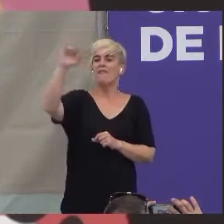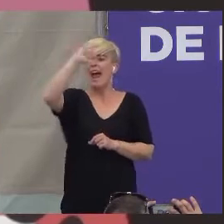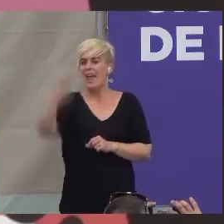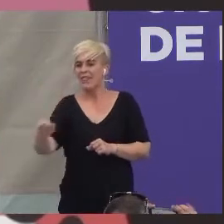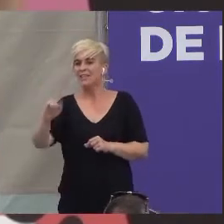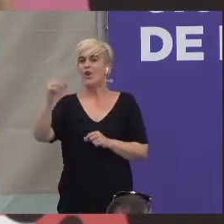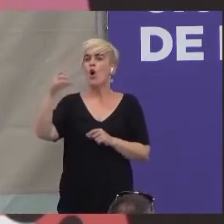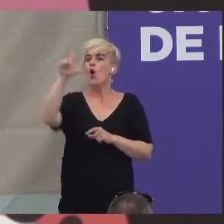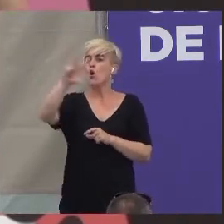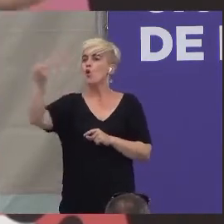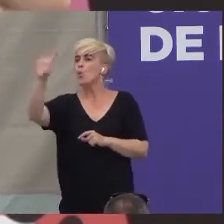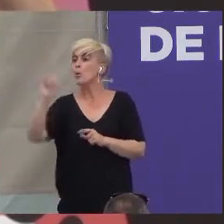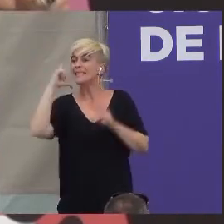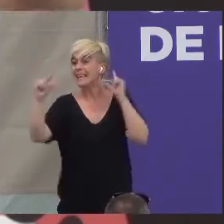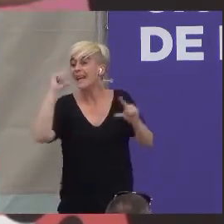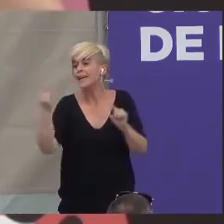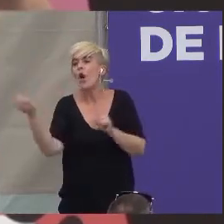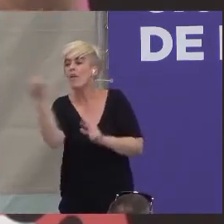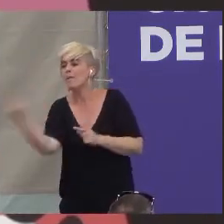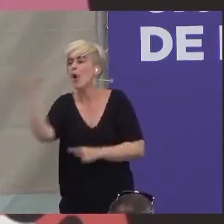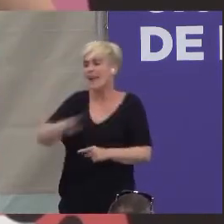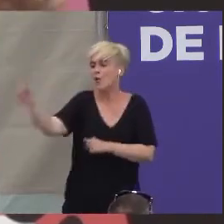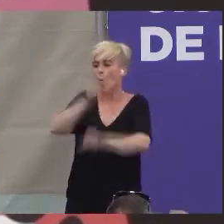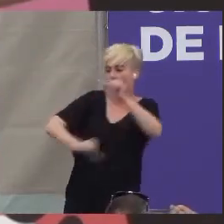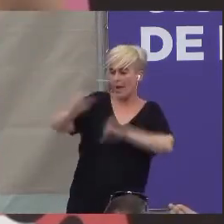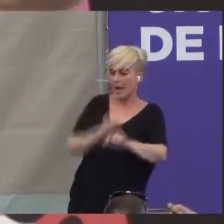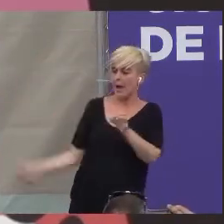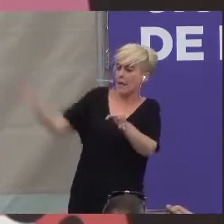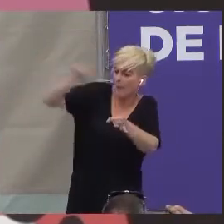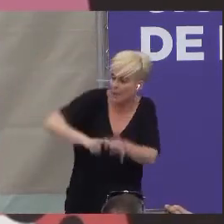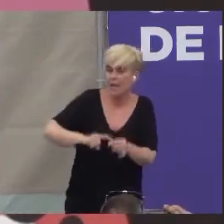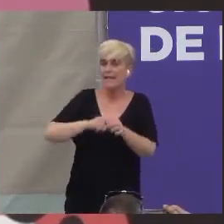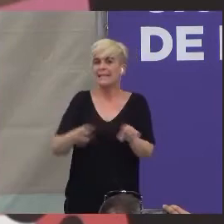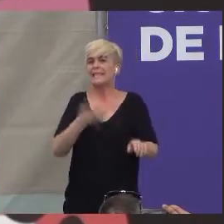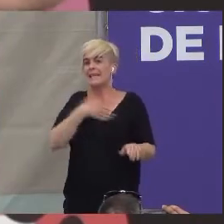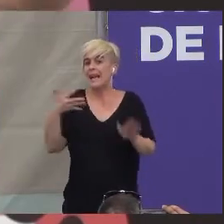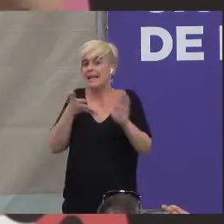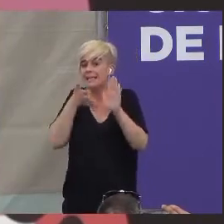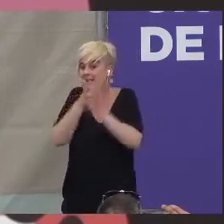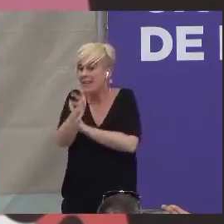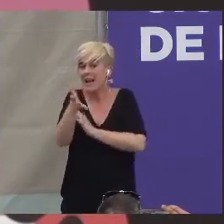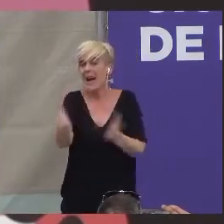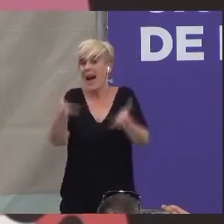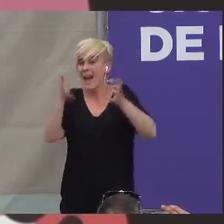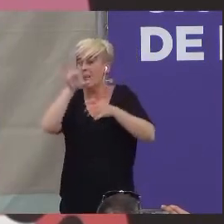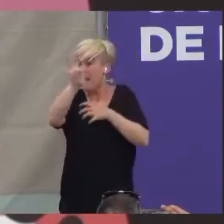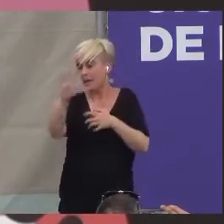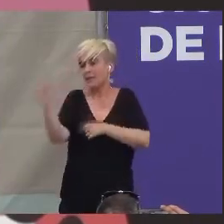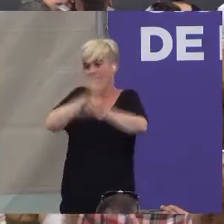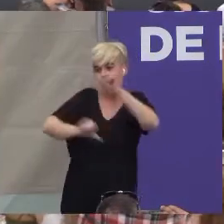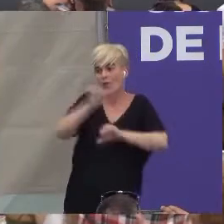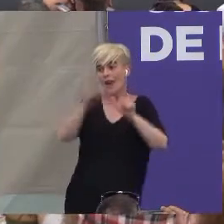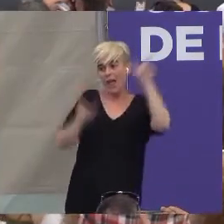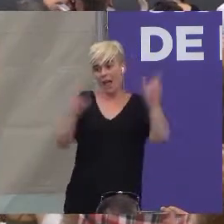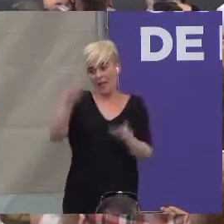tantes altres que s'han quedat i que hem de recuperar si volem ser el país, el partit que canvia el país.